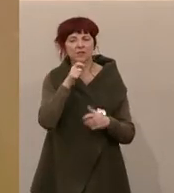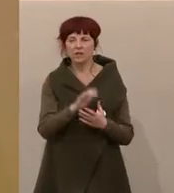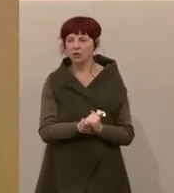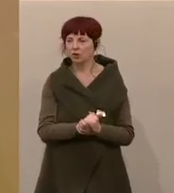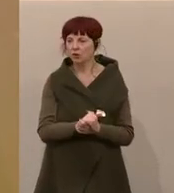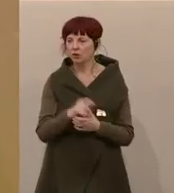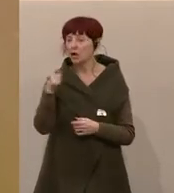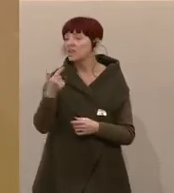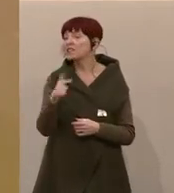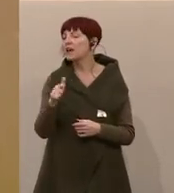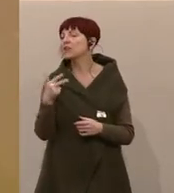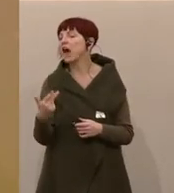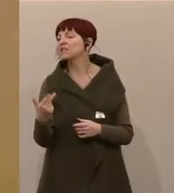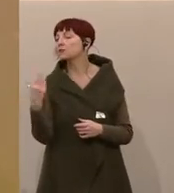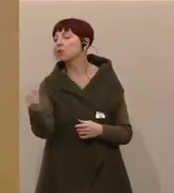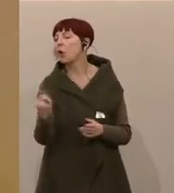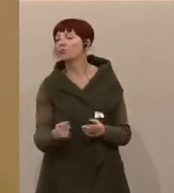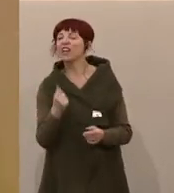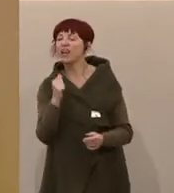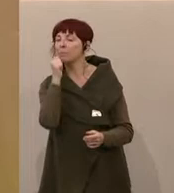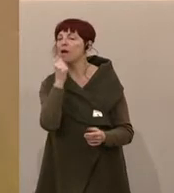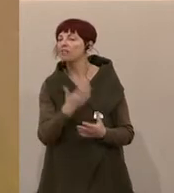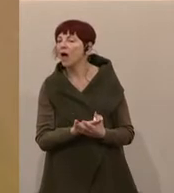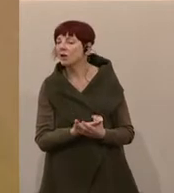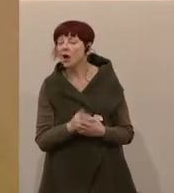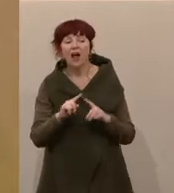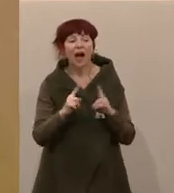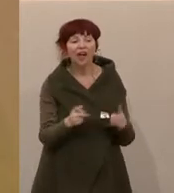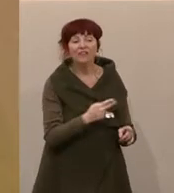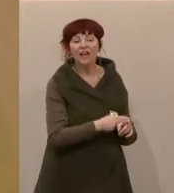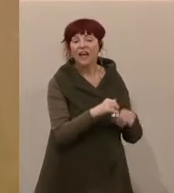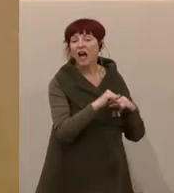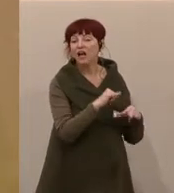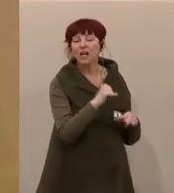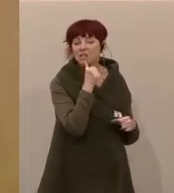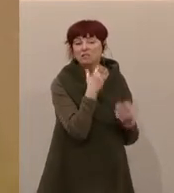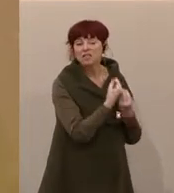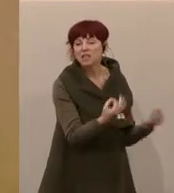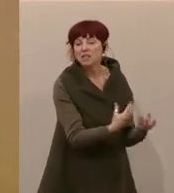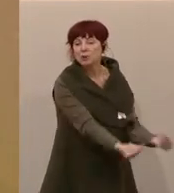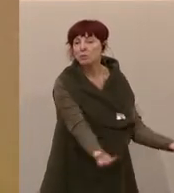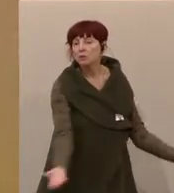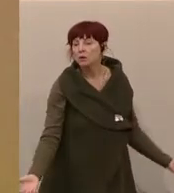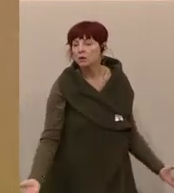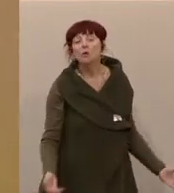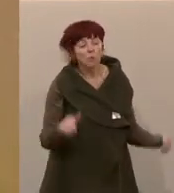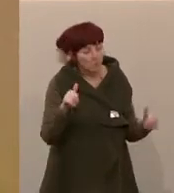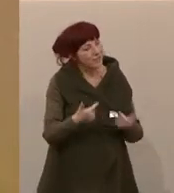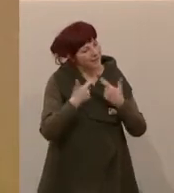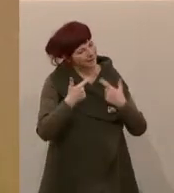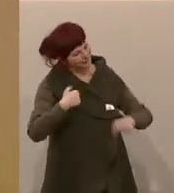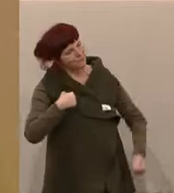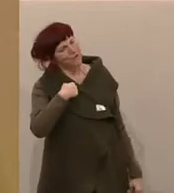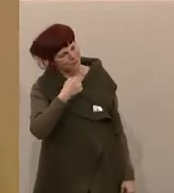Implantat bekommen werden und die in der anderen Krankenkasse bekommen nichts. Sagen Sie das den Menschen, Kolleginnen und Kollegen. Und das wird der feine Unterschied